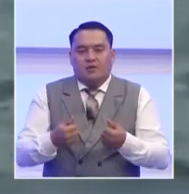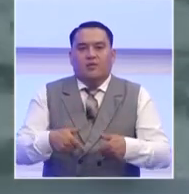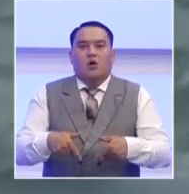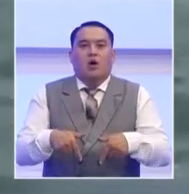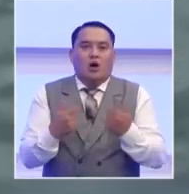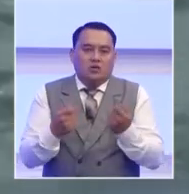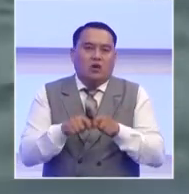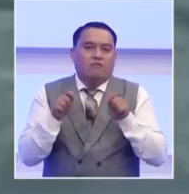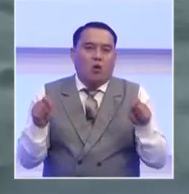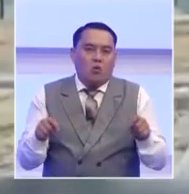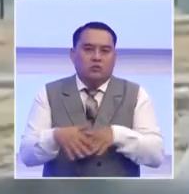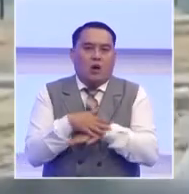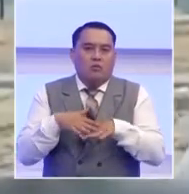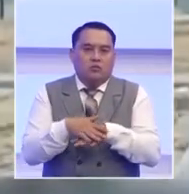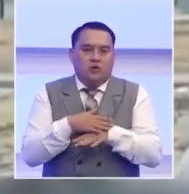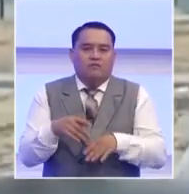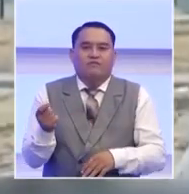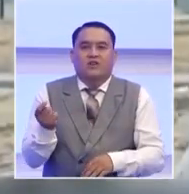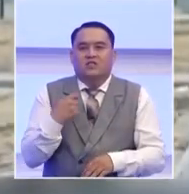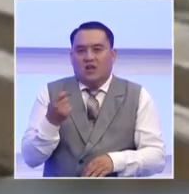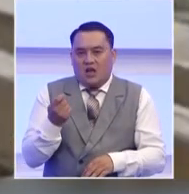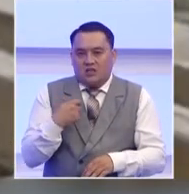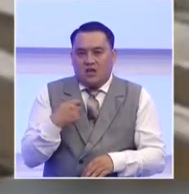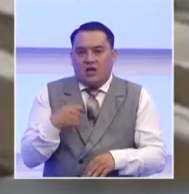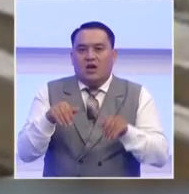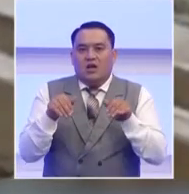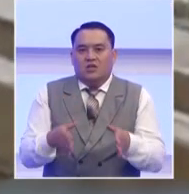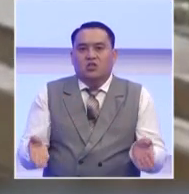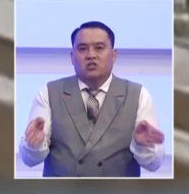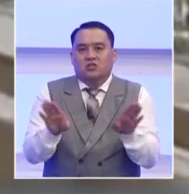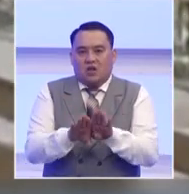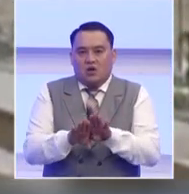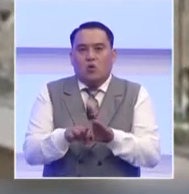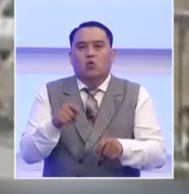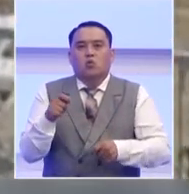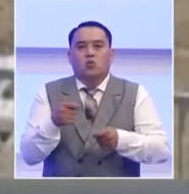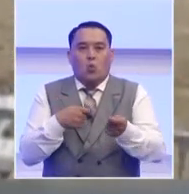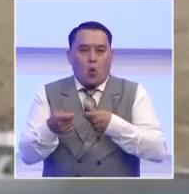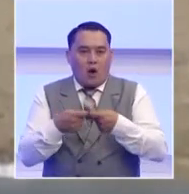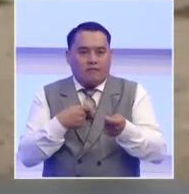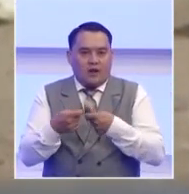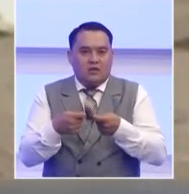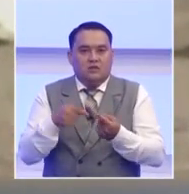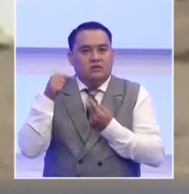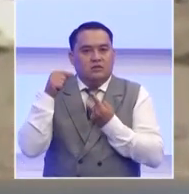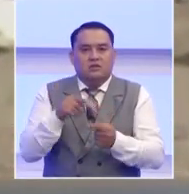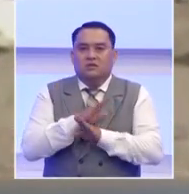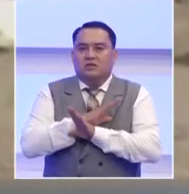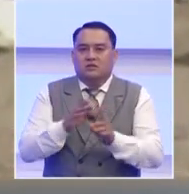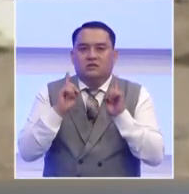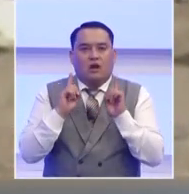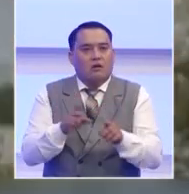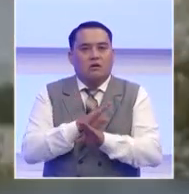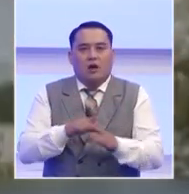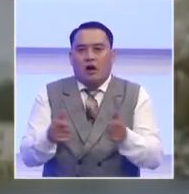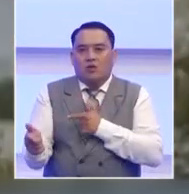гостей. Особенно многолюдно там было в минувшие выходные. С решением о закрытии руководители турообъектов не согласны. Со своей стороны,